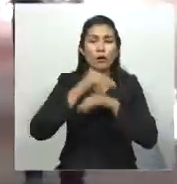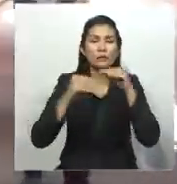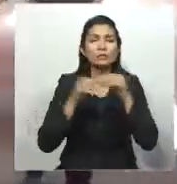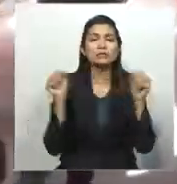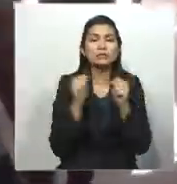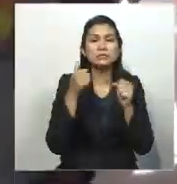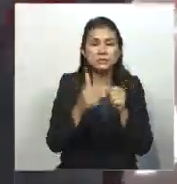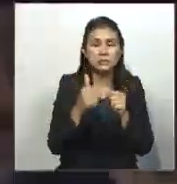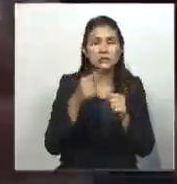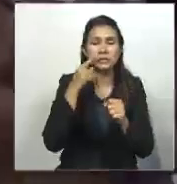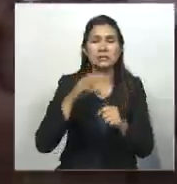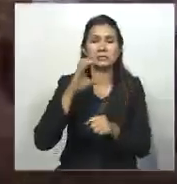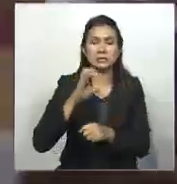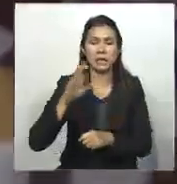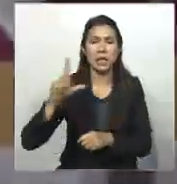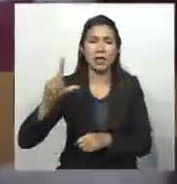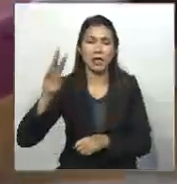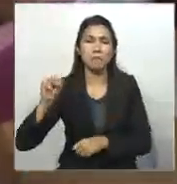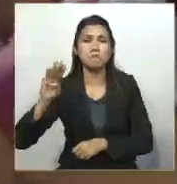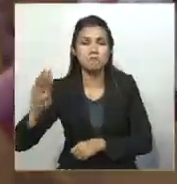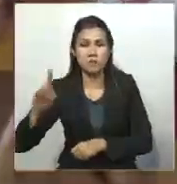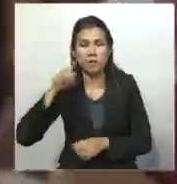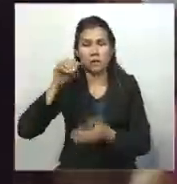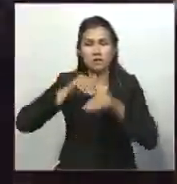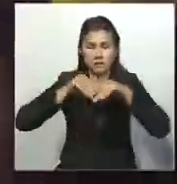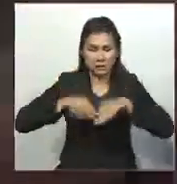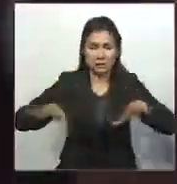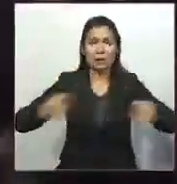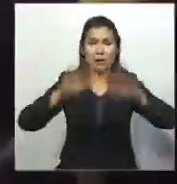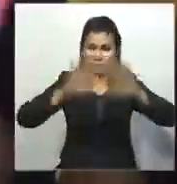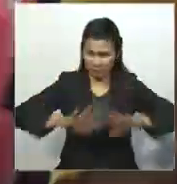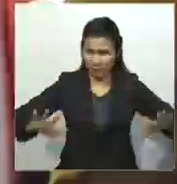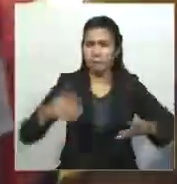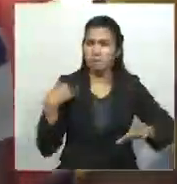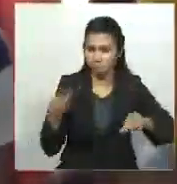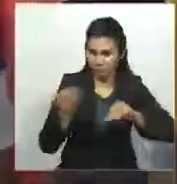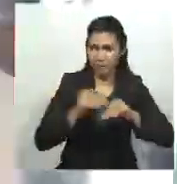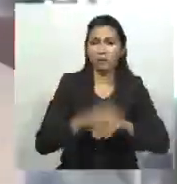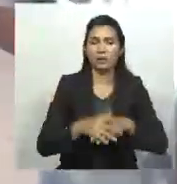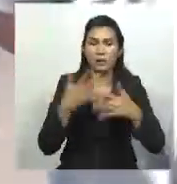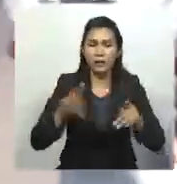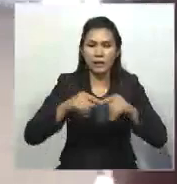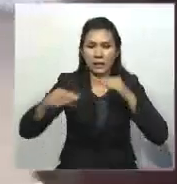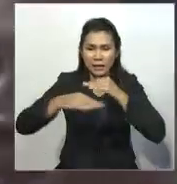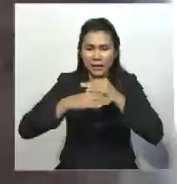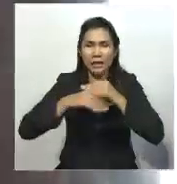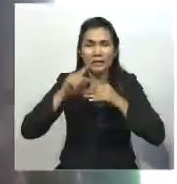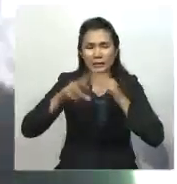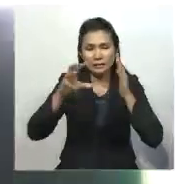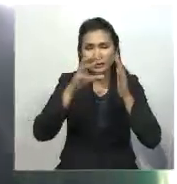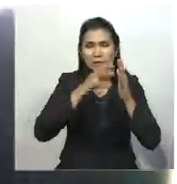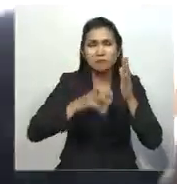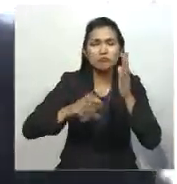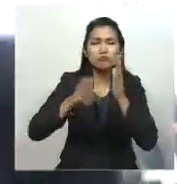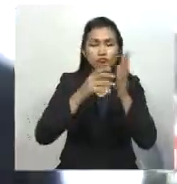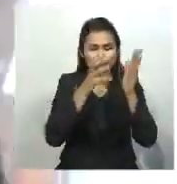นินการใน CLMV จะขยายไปสู่ประเทศอื่นในอาเซียนด้วยและยังมีกิจกรรมมหกรรมการค้าชายแดน4ภูมิภา